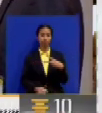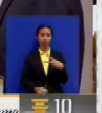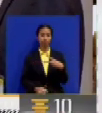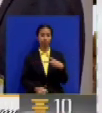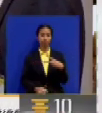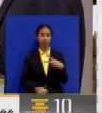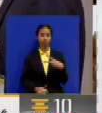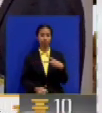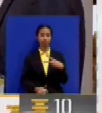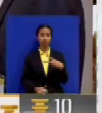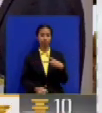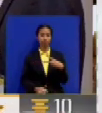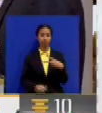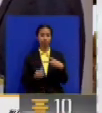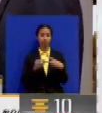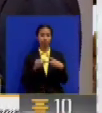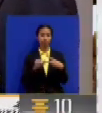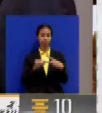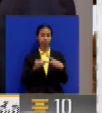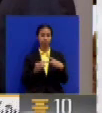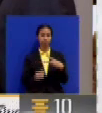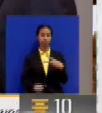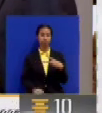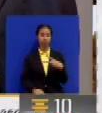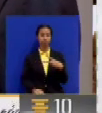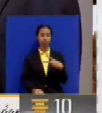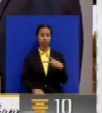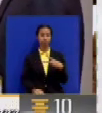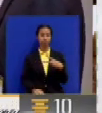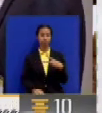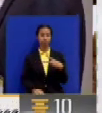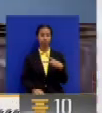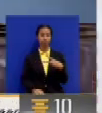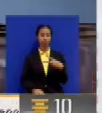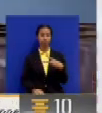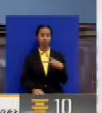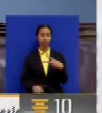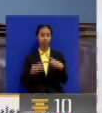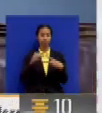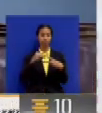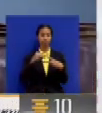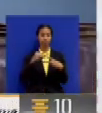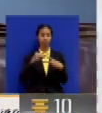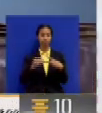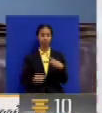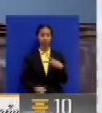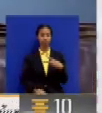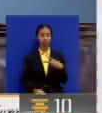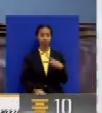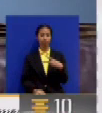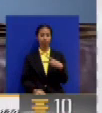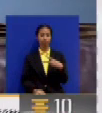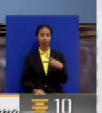ากันอยู่รู้กันขยิบตากันนะสุดท้ายแล้วถ้าตกลงกันไม่ได้เนี่ย ประชาธิปัตย์ภูมิใจไทยพร้อมที่จะมาเพียงแต่ว่าแ